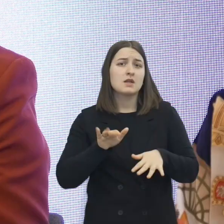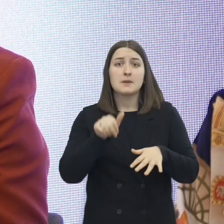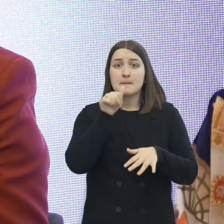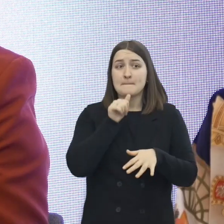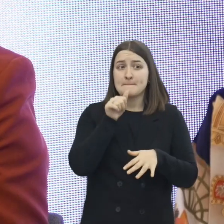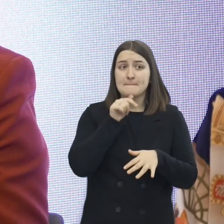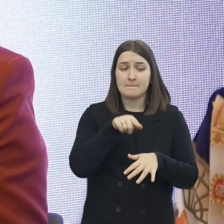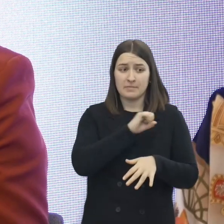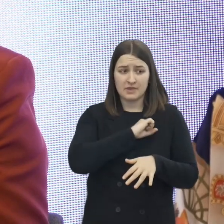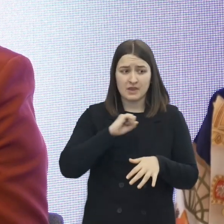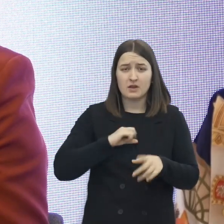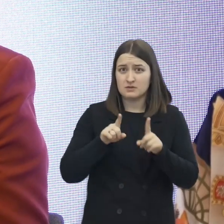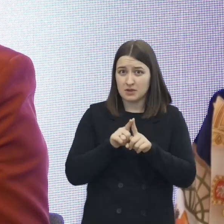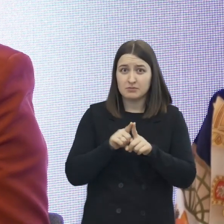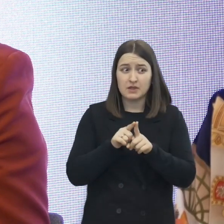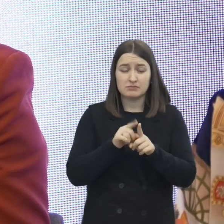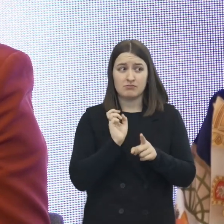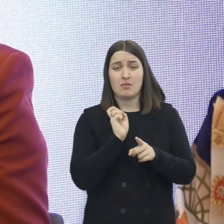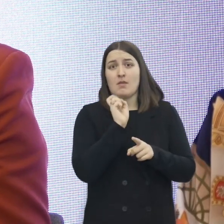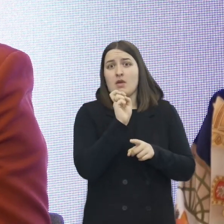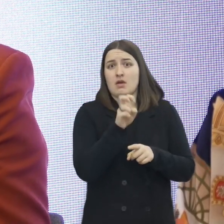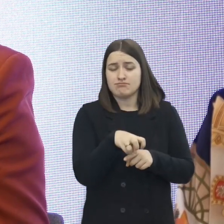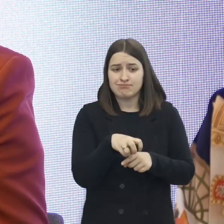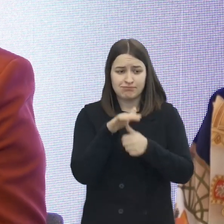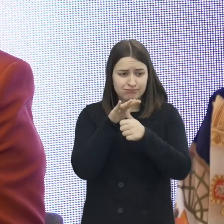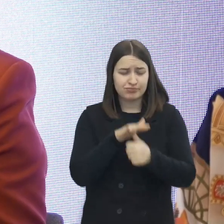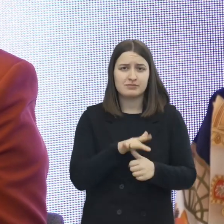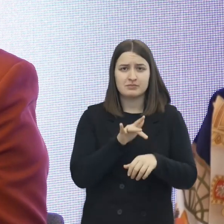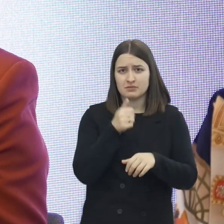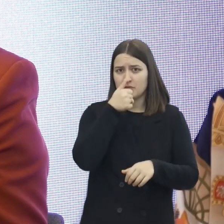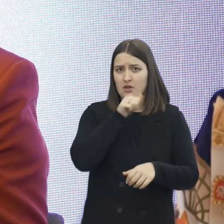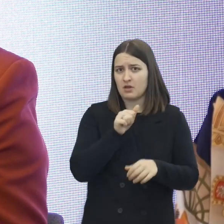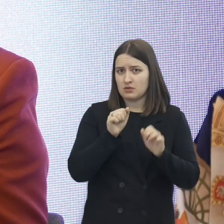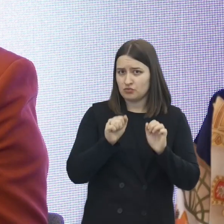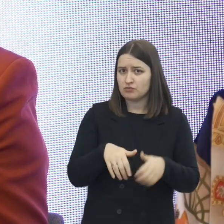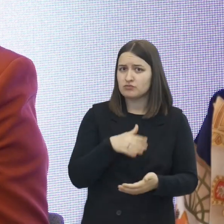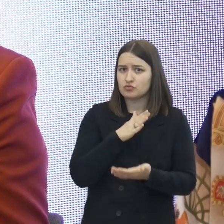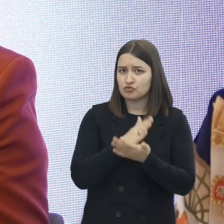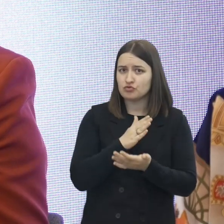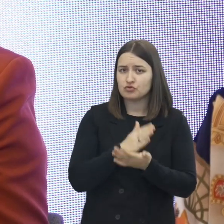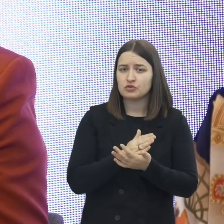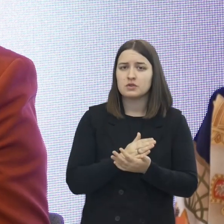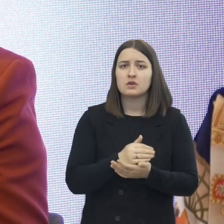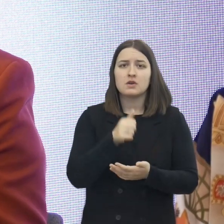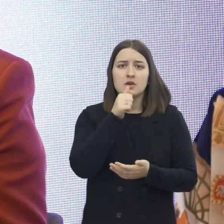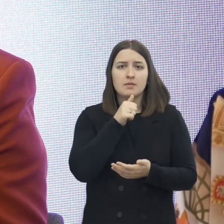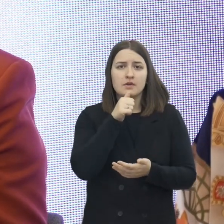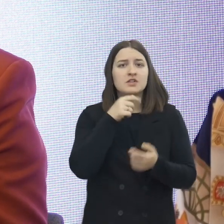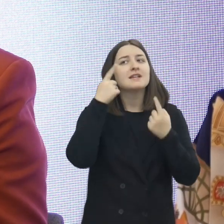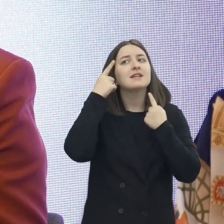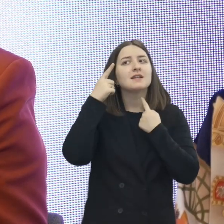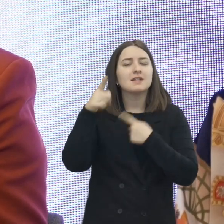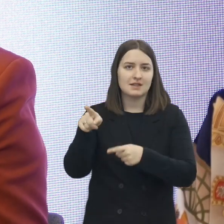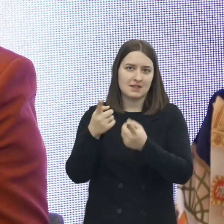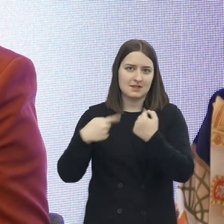su diskriminacinė situacija ir yra vadinamas ne tos lyties asmeniu, paguldomas į kitą skyrių,